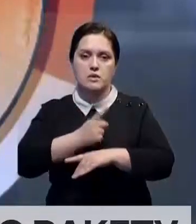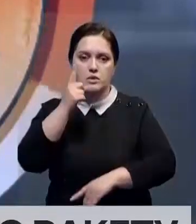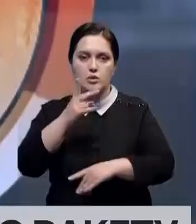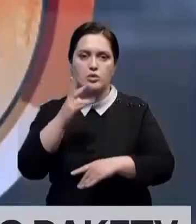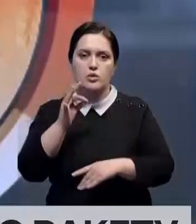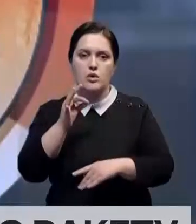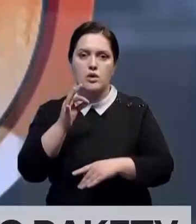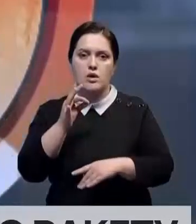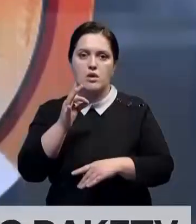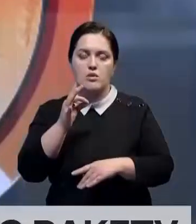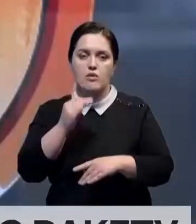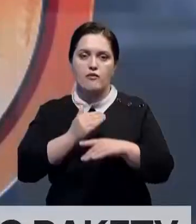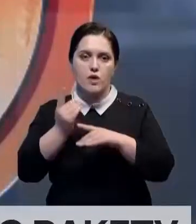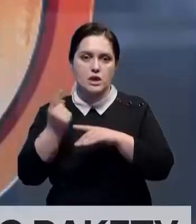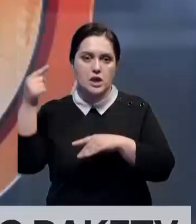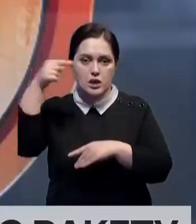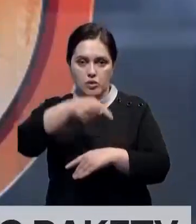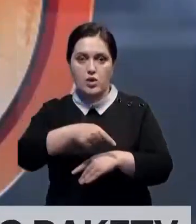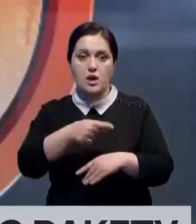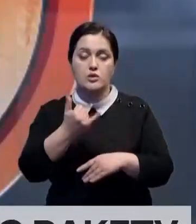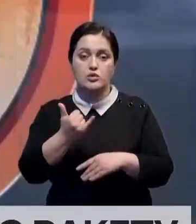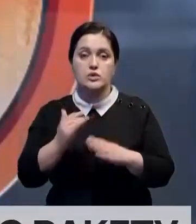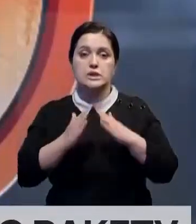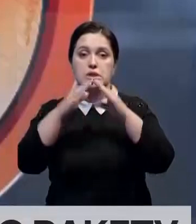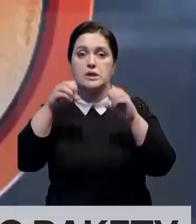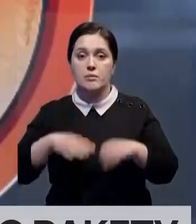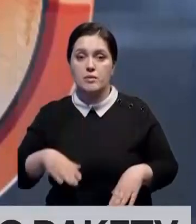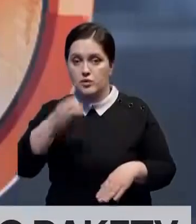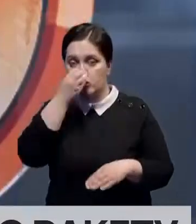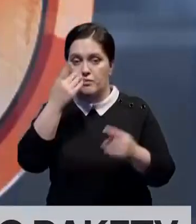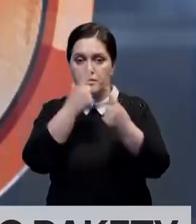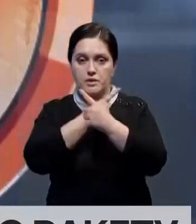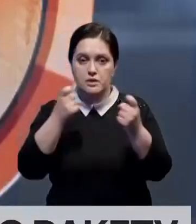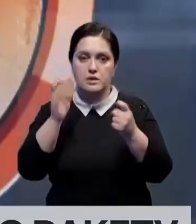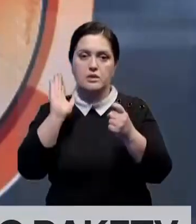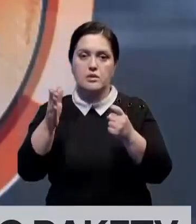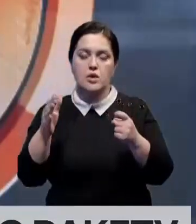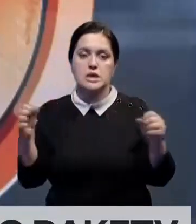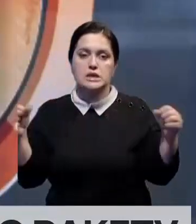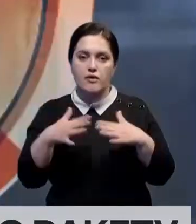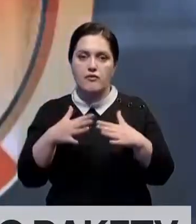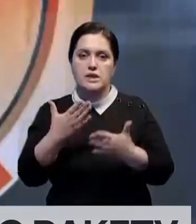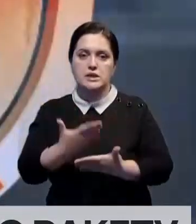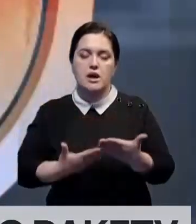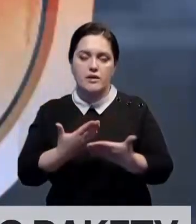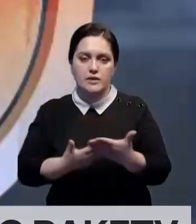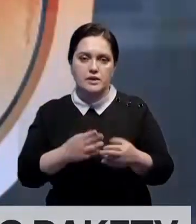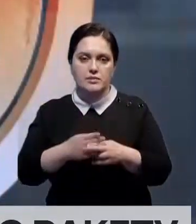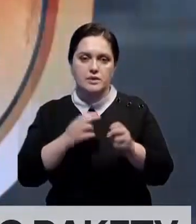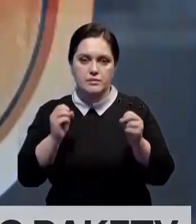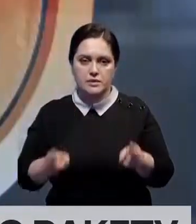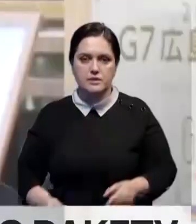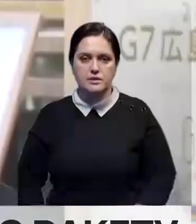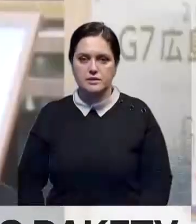баллистические ракеты, но по более высокой траектории. На фоне текущего запуска в Токио объявили, что намерены созвать Совет Безопасности.